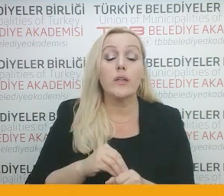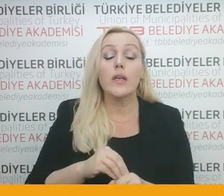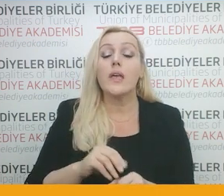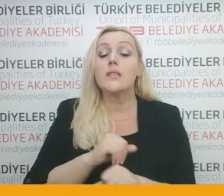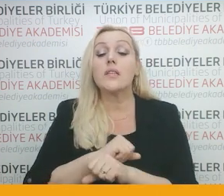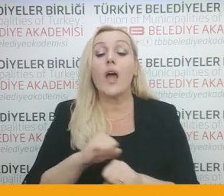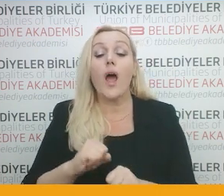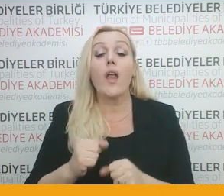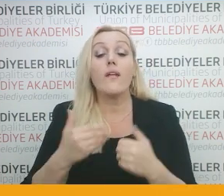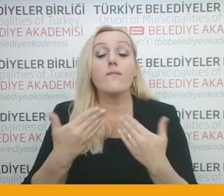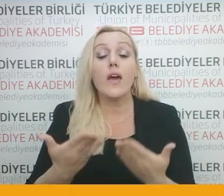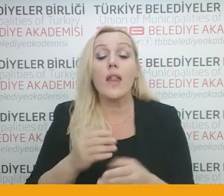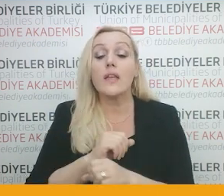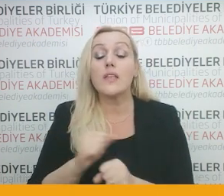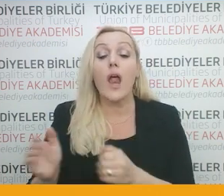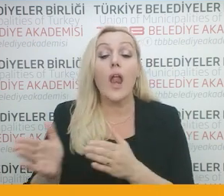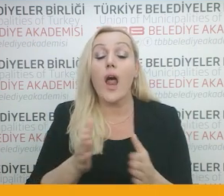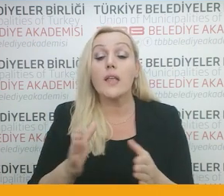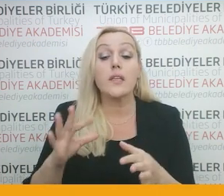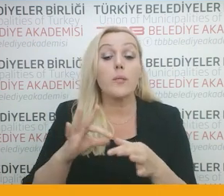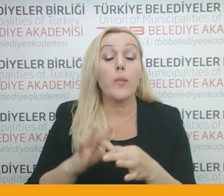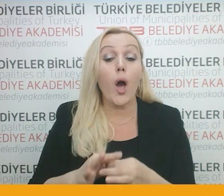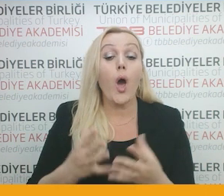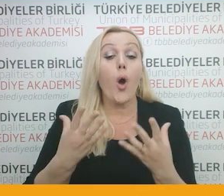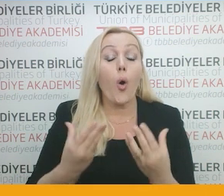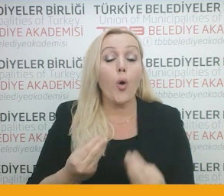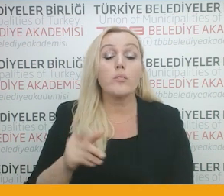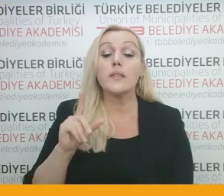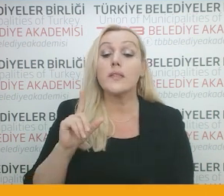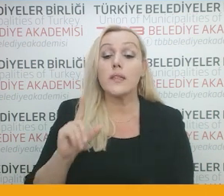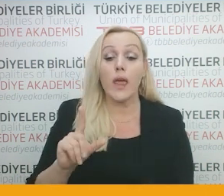zararı veren ve zarar arasında illiyet bağı olması gerekiyor.